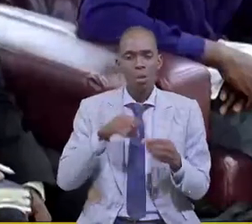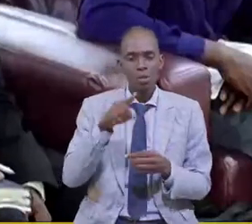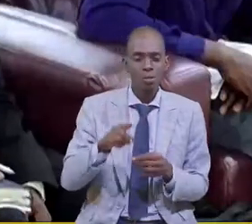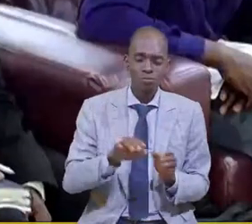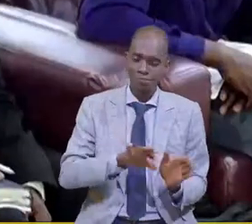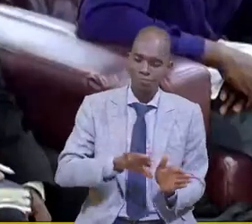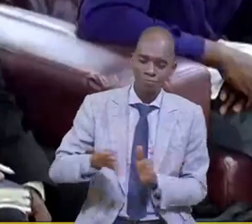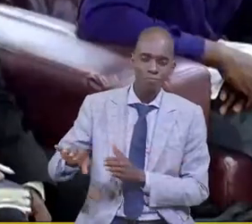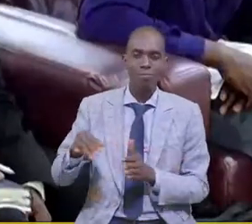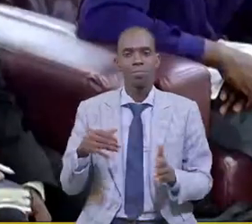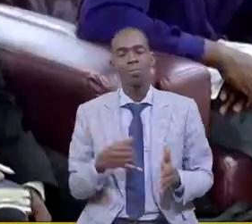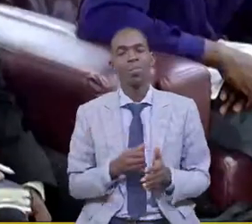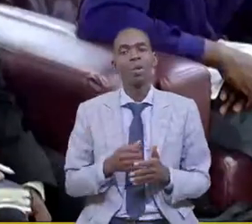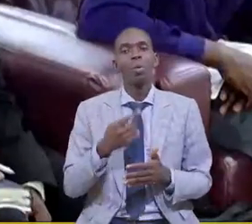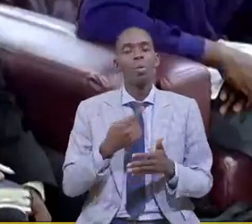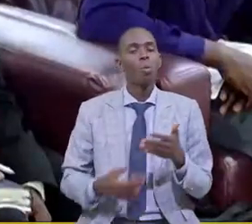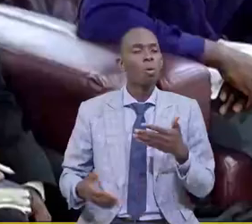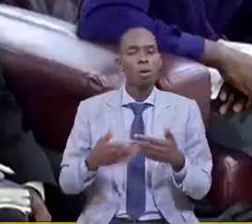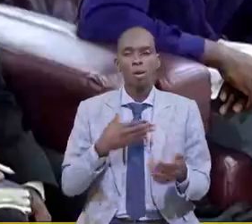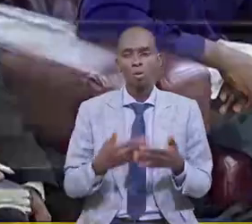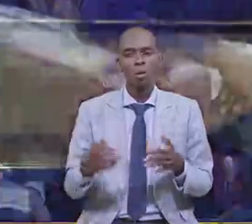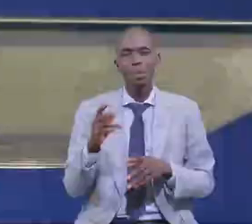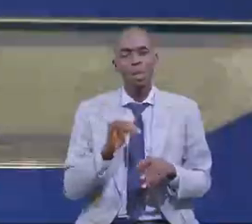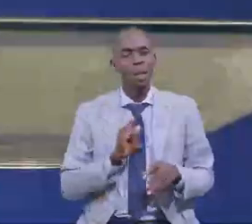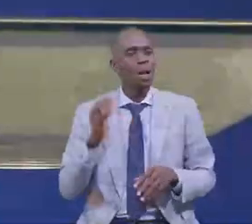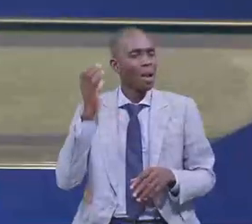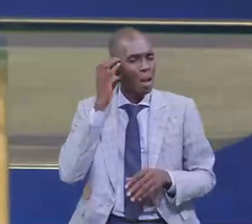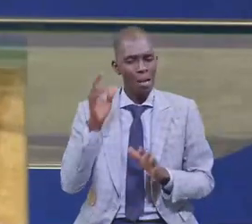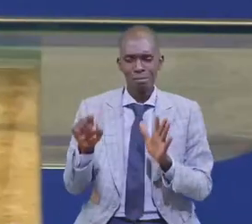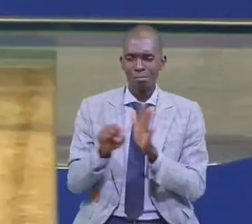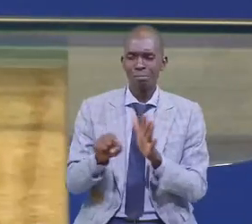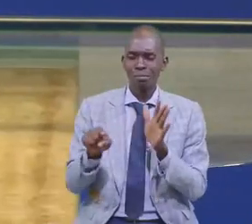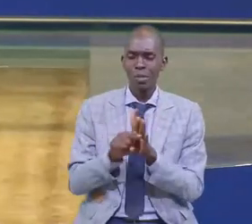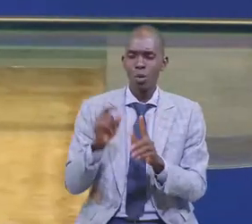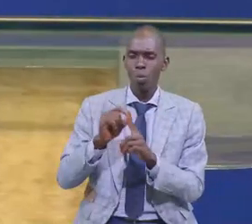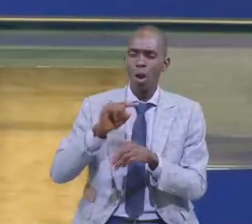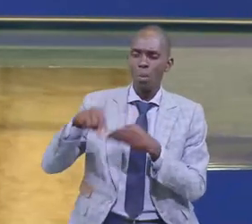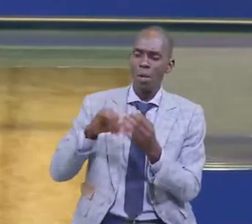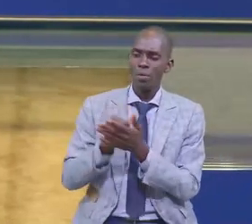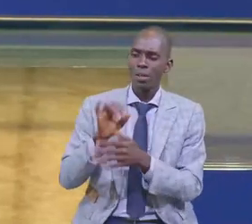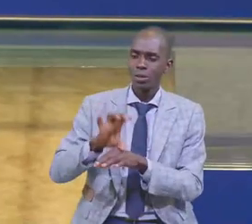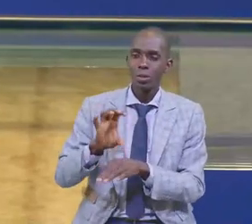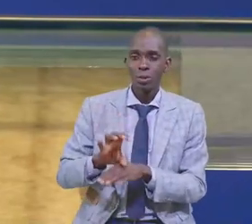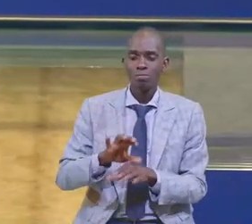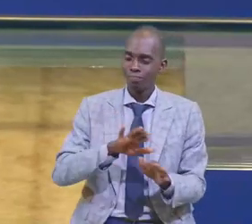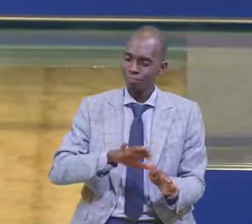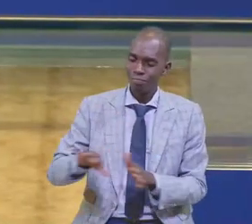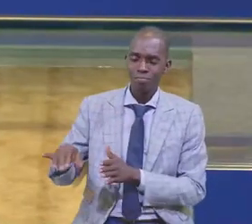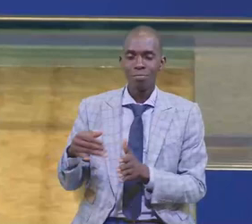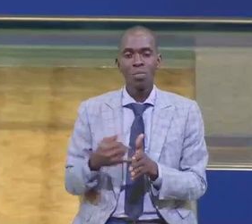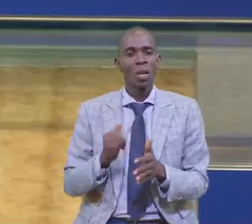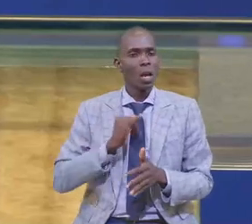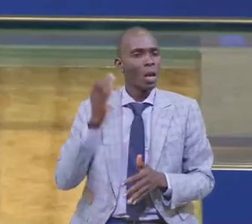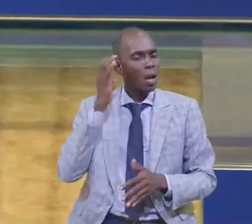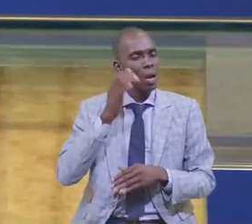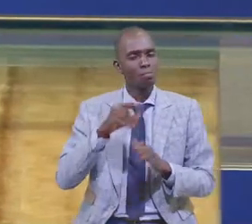entendu, j'ai entendu des choses négatives de cette église-là. J'ai entendu des choses négatives de ce